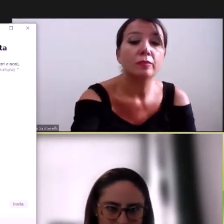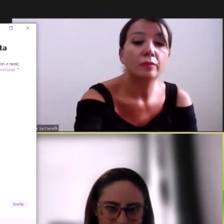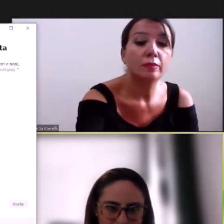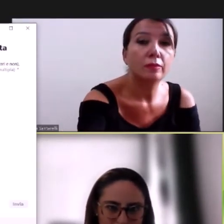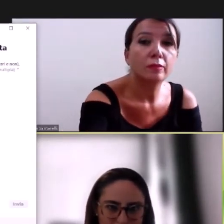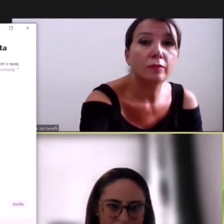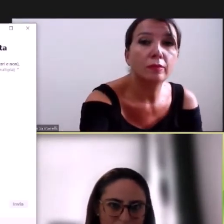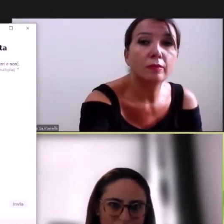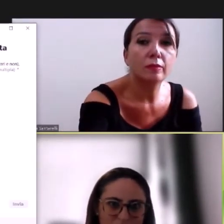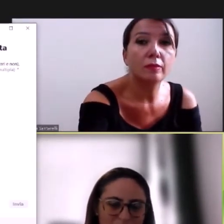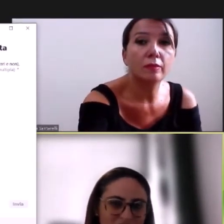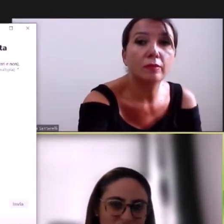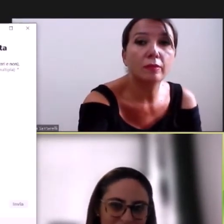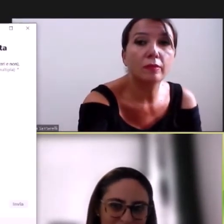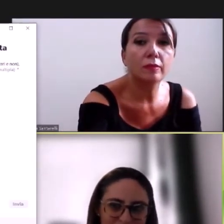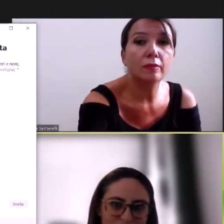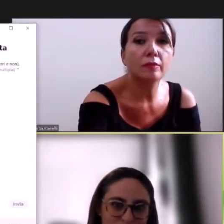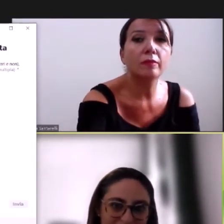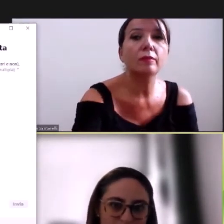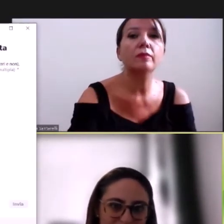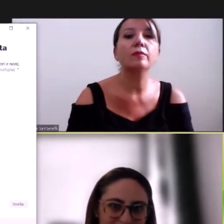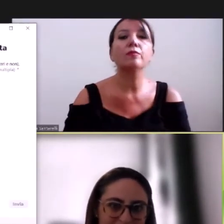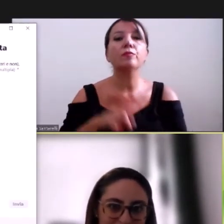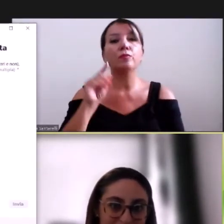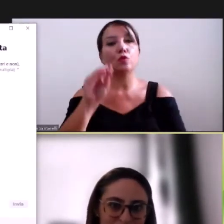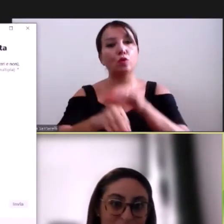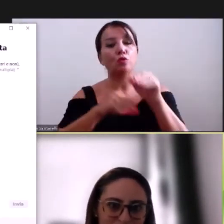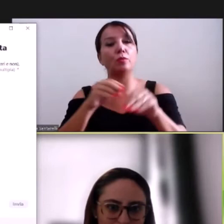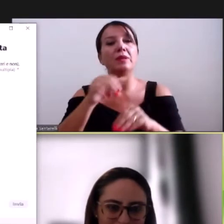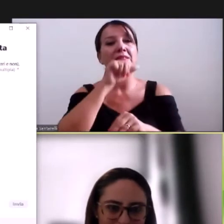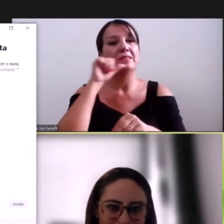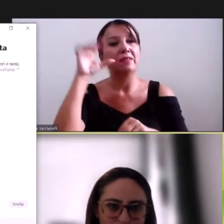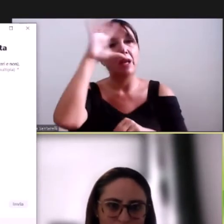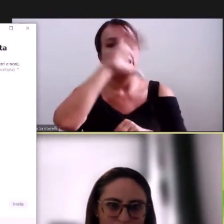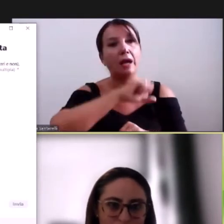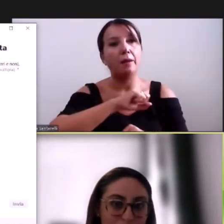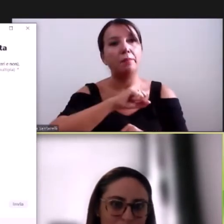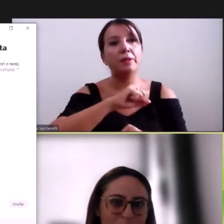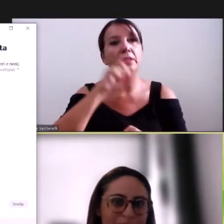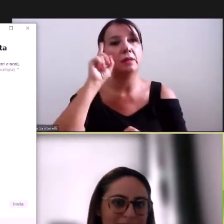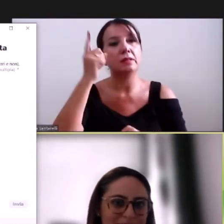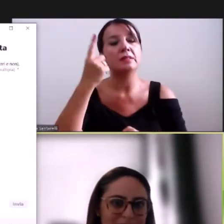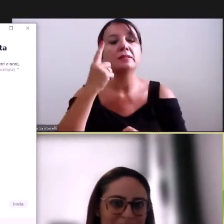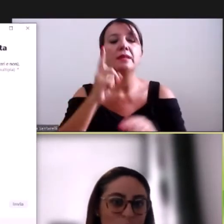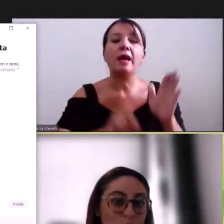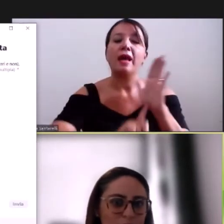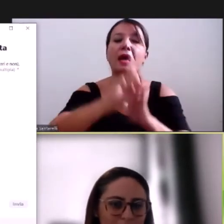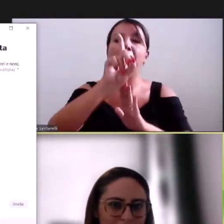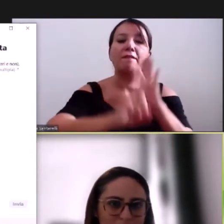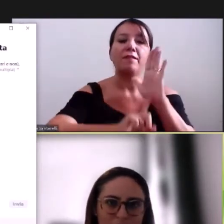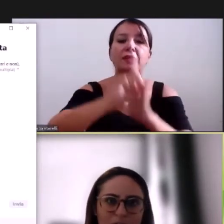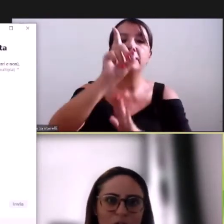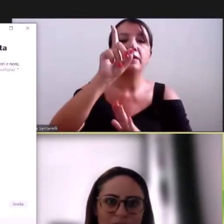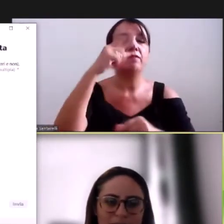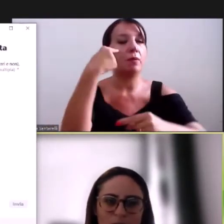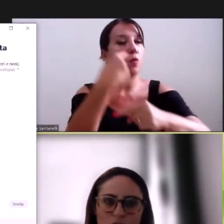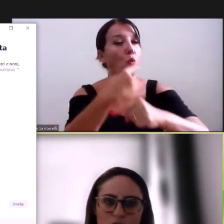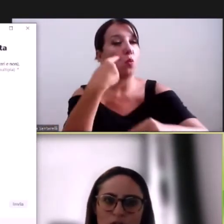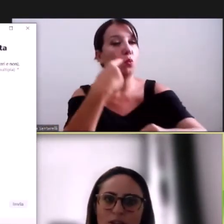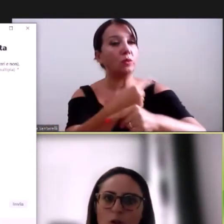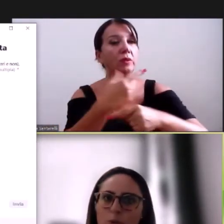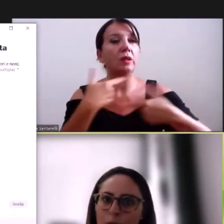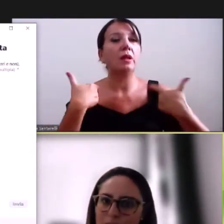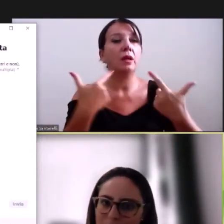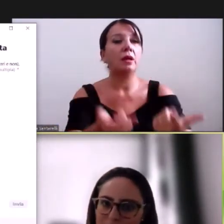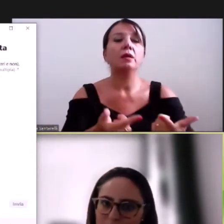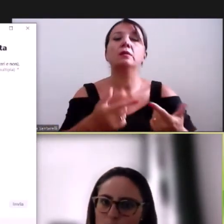Questa domanda ci serve per capire se effettivamente può essere utile per favorire